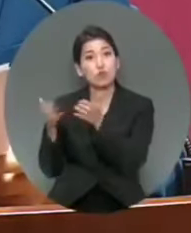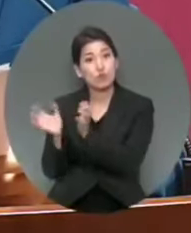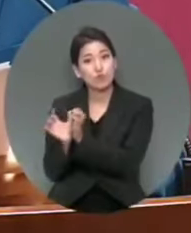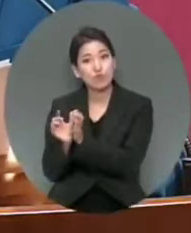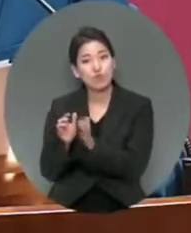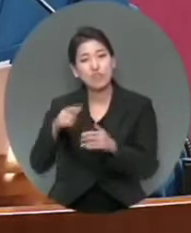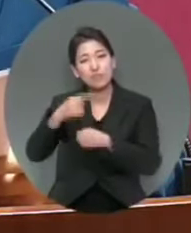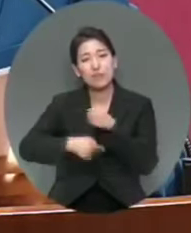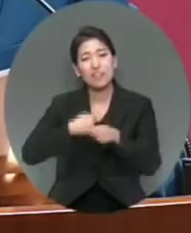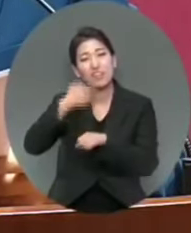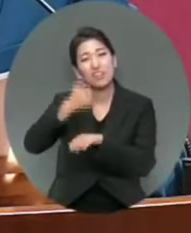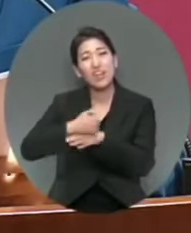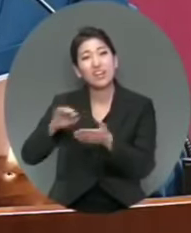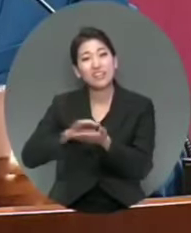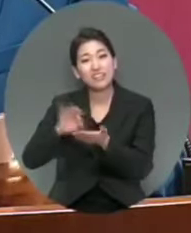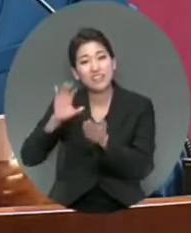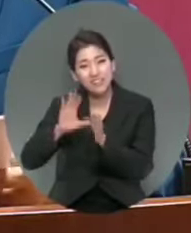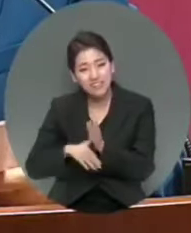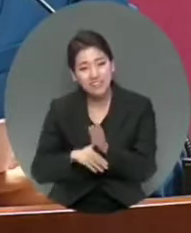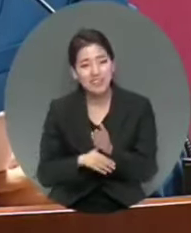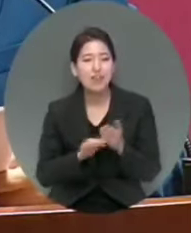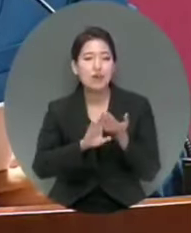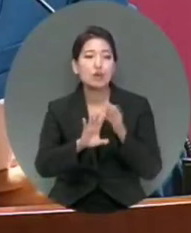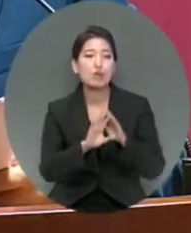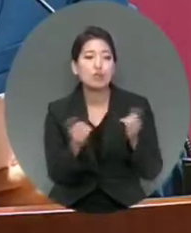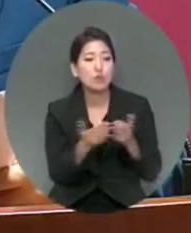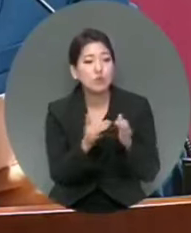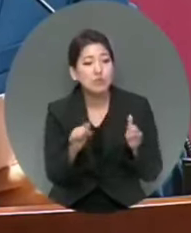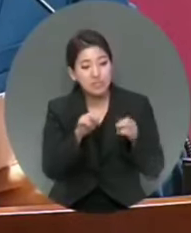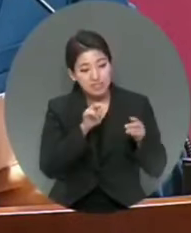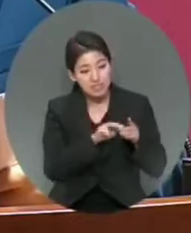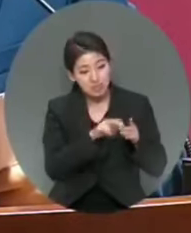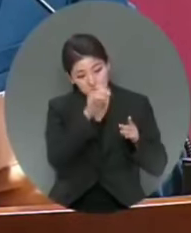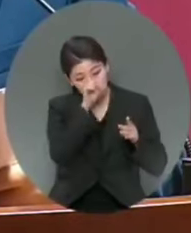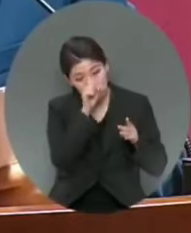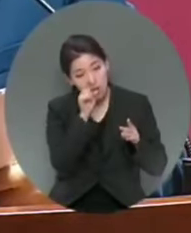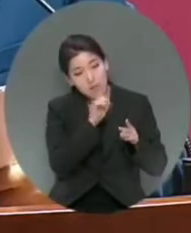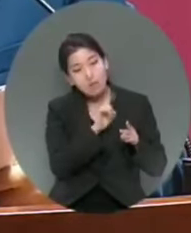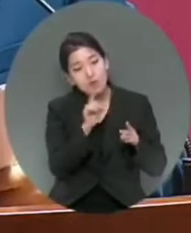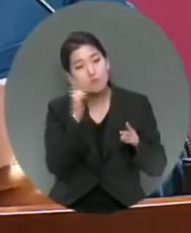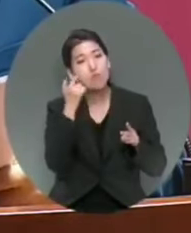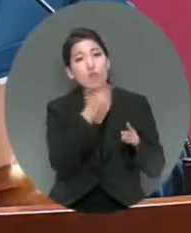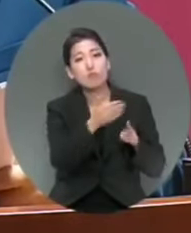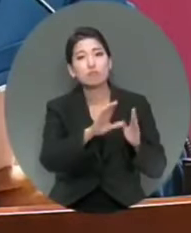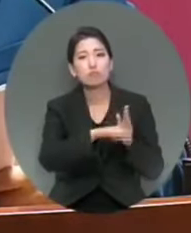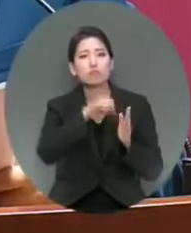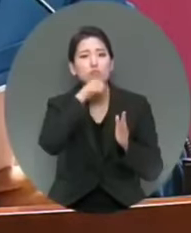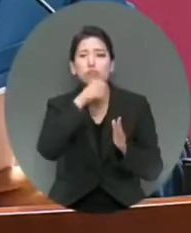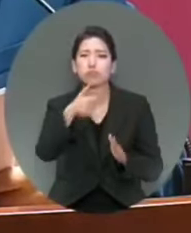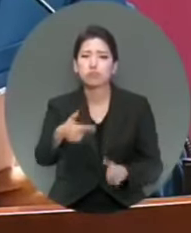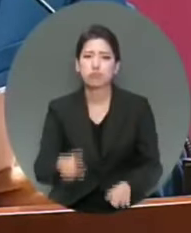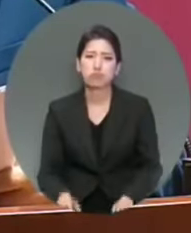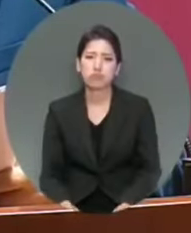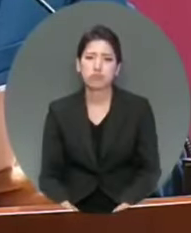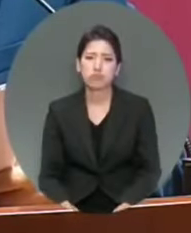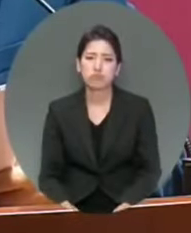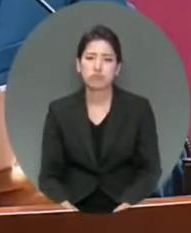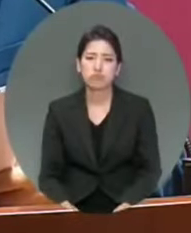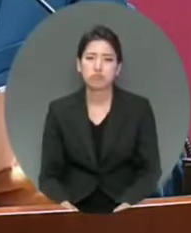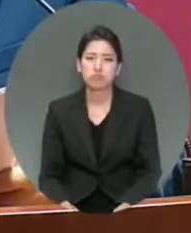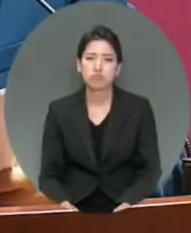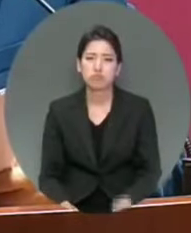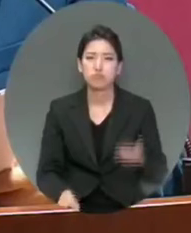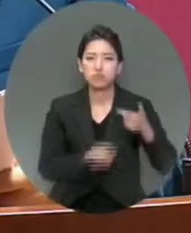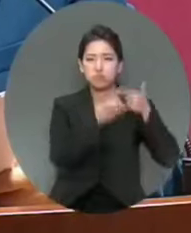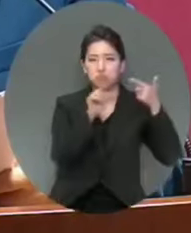때 센터 이용자 만족도를 봐도 마찬가지입니다. 장관님, 정부의 이런 행태는 결국 올해 6월 윤석열